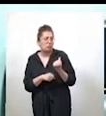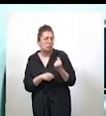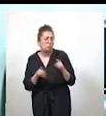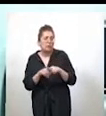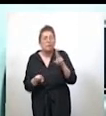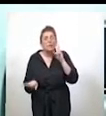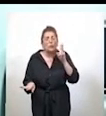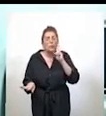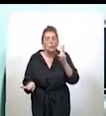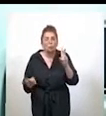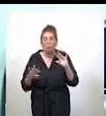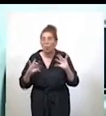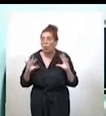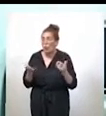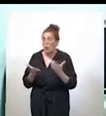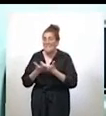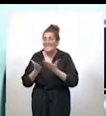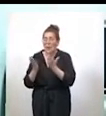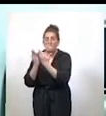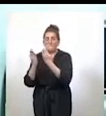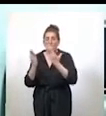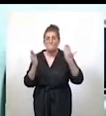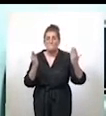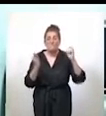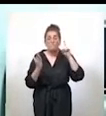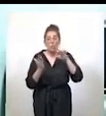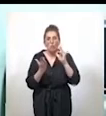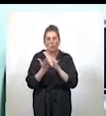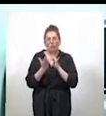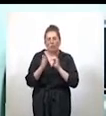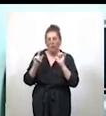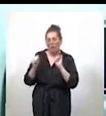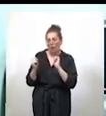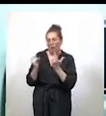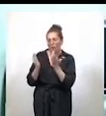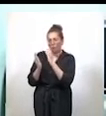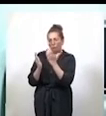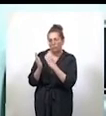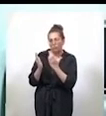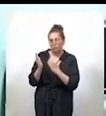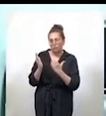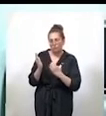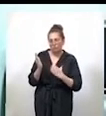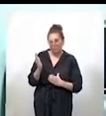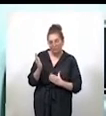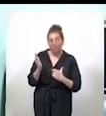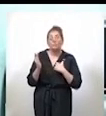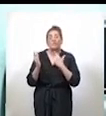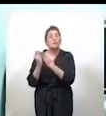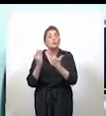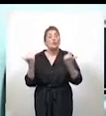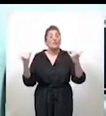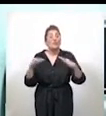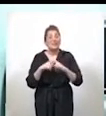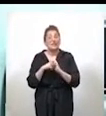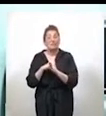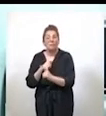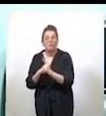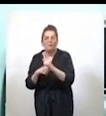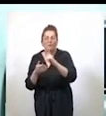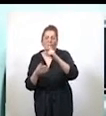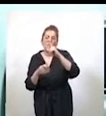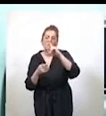constituer un catalogue d'expositions pour archiver le travail réalisé autour d'une exposition. C'est aussi le marqueur, on va dire,